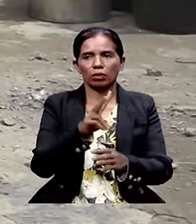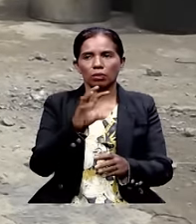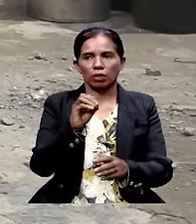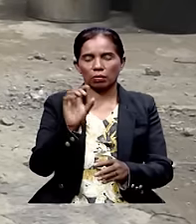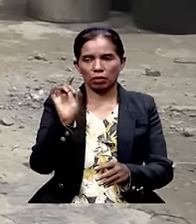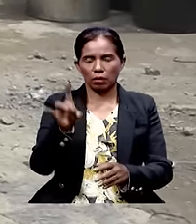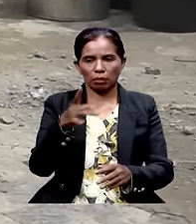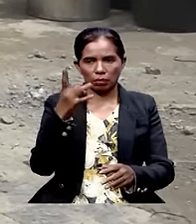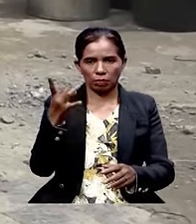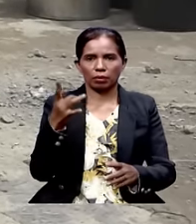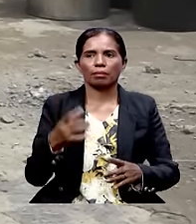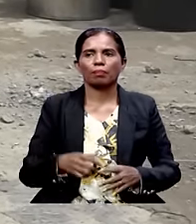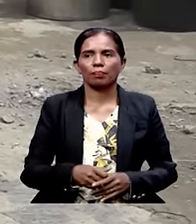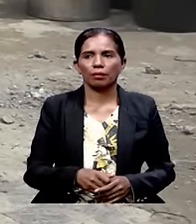2018.